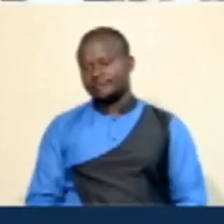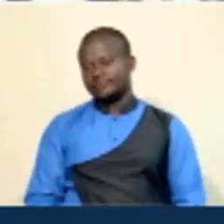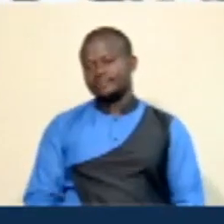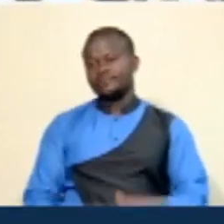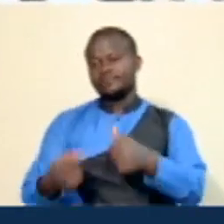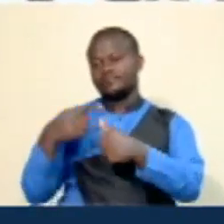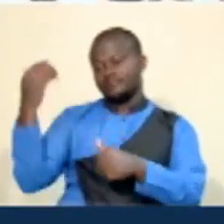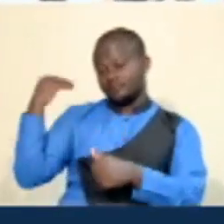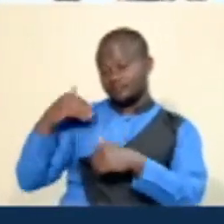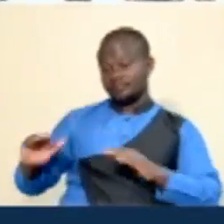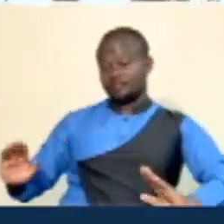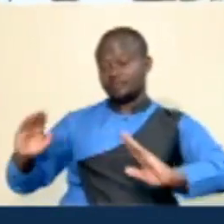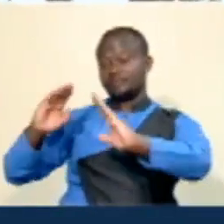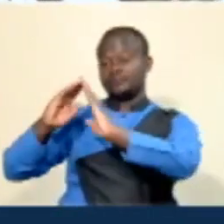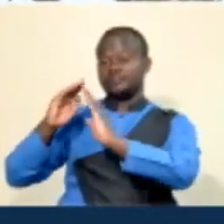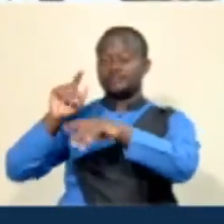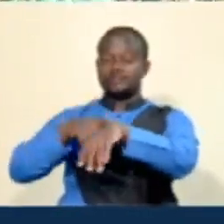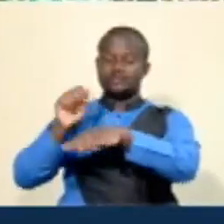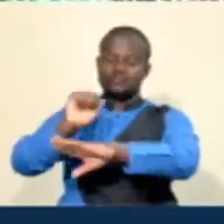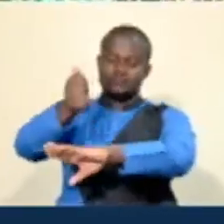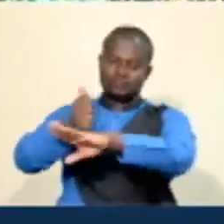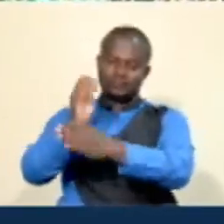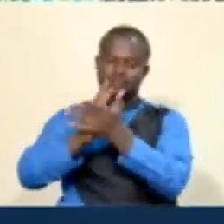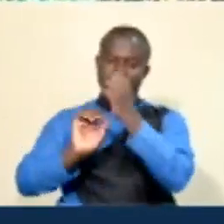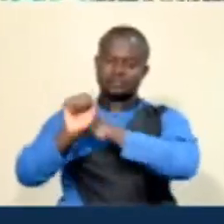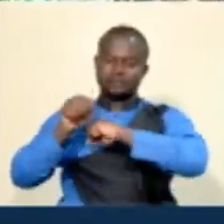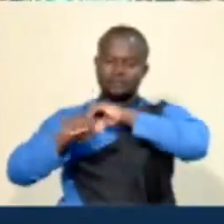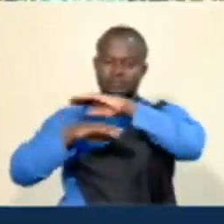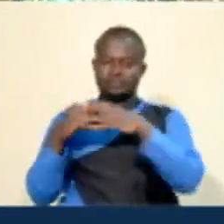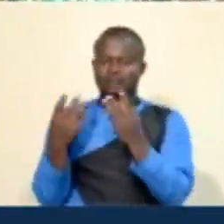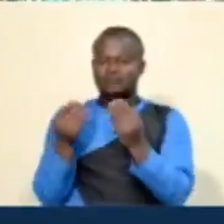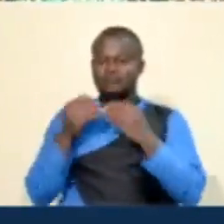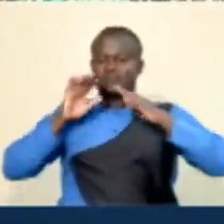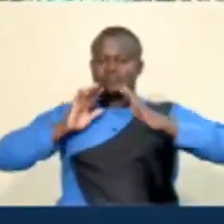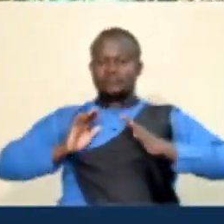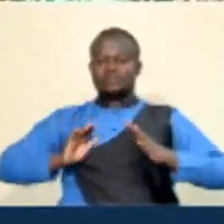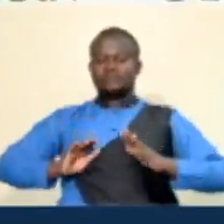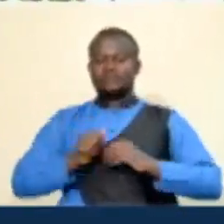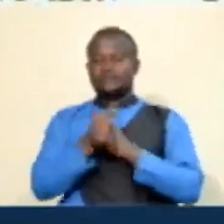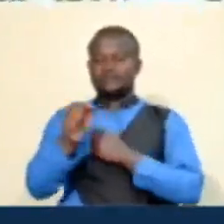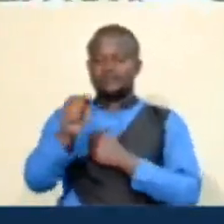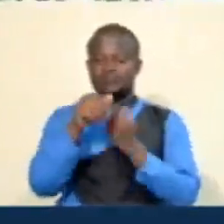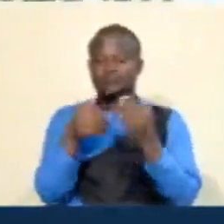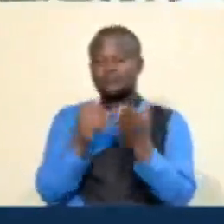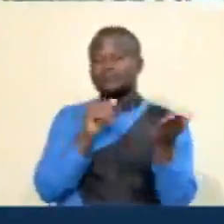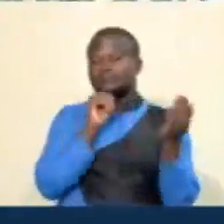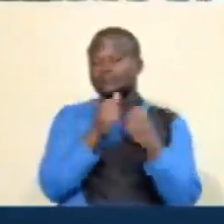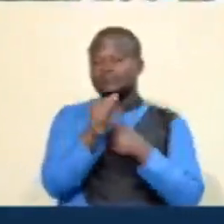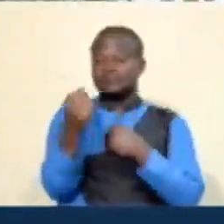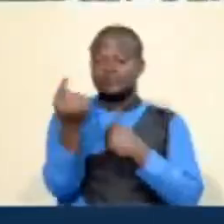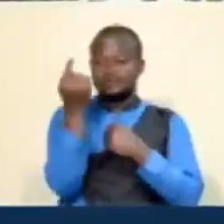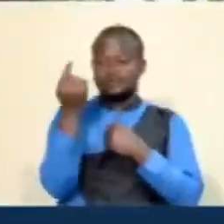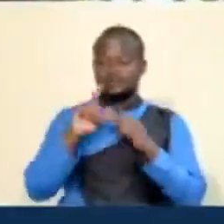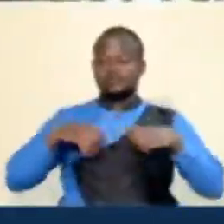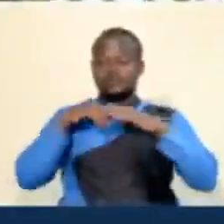mizo ya mbere ubwo umusozi wa Rubavu ubwo wamaraga gushyirwaho bimwe mu bikorwa remezo byoroshya kuharuhukira n'ubukerarugendo, ngo ntihatembereraga gusa